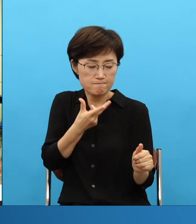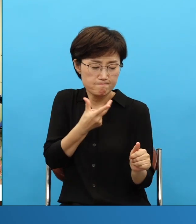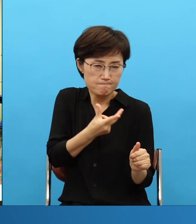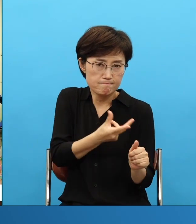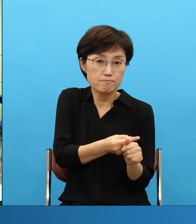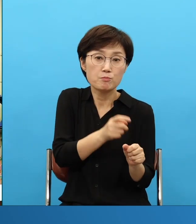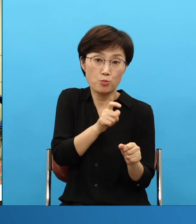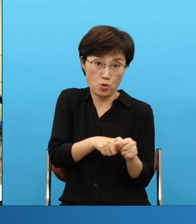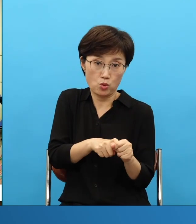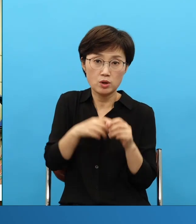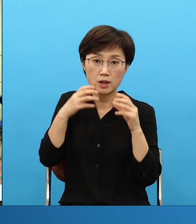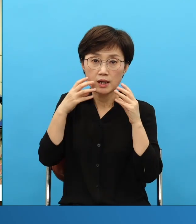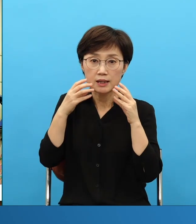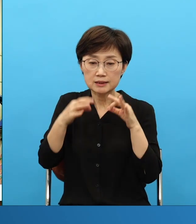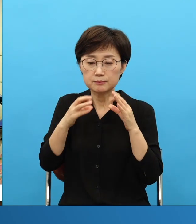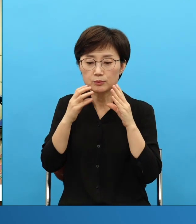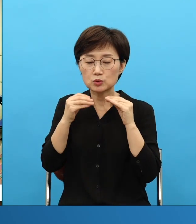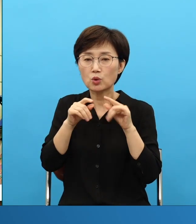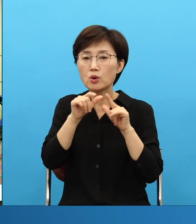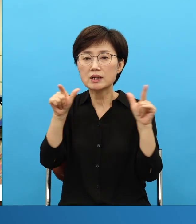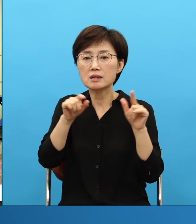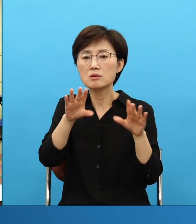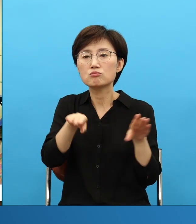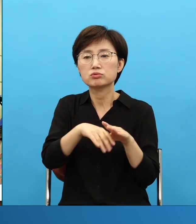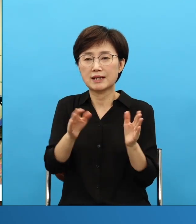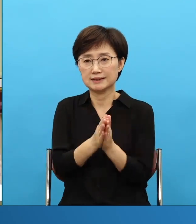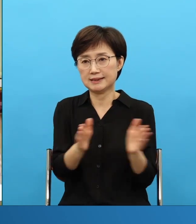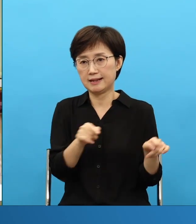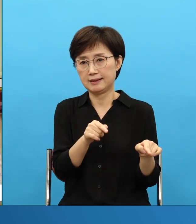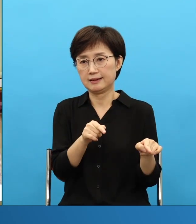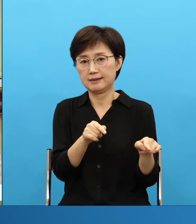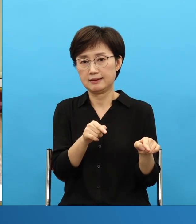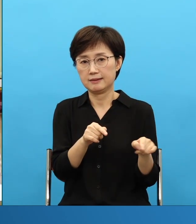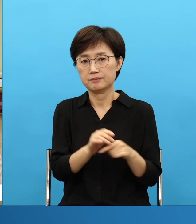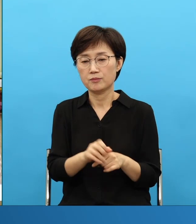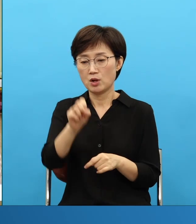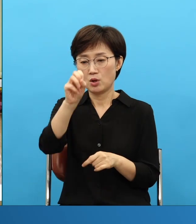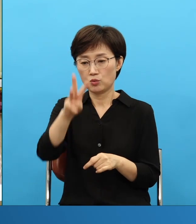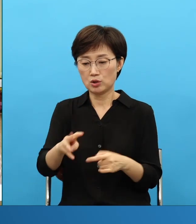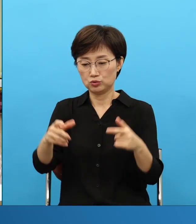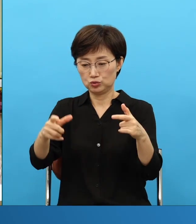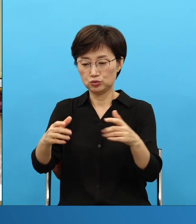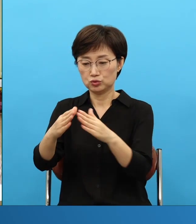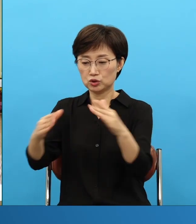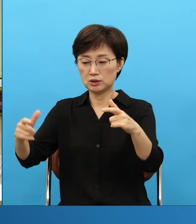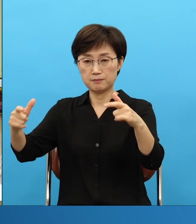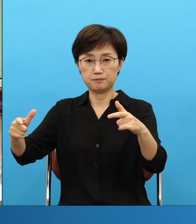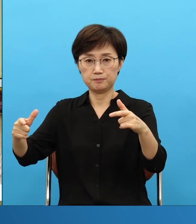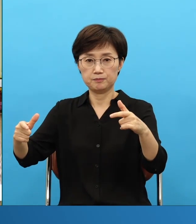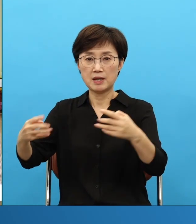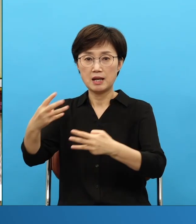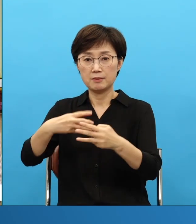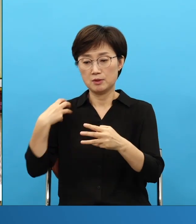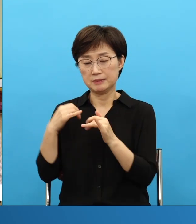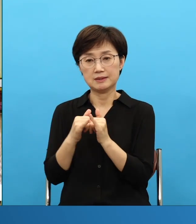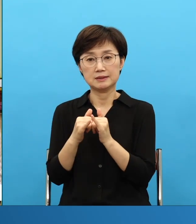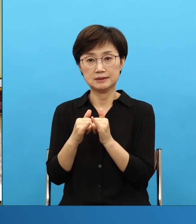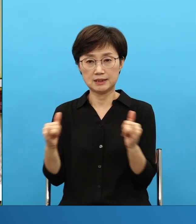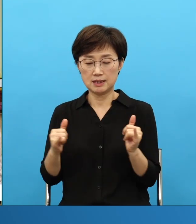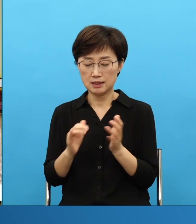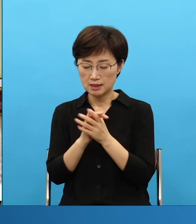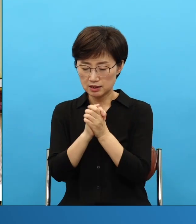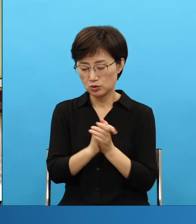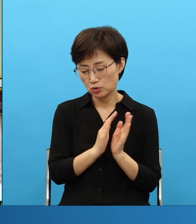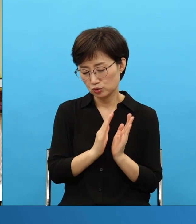금토일 문화를 만들어가는 첫 시작인 이 서밋스쿨은 광주 전남 지역 랩넌트 사역자들이 지난 6월부터